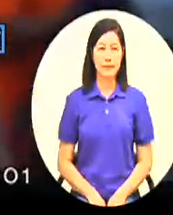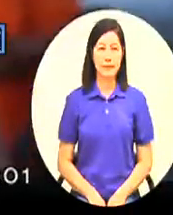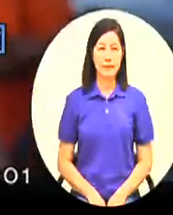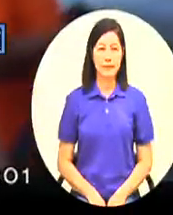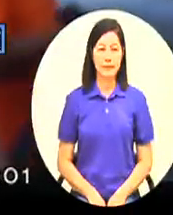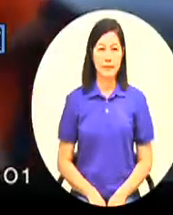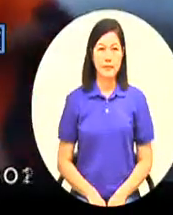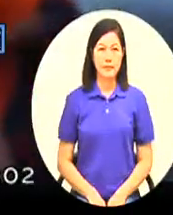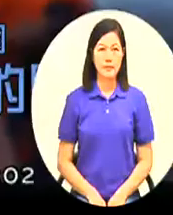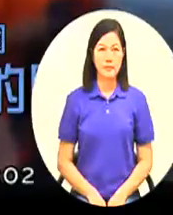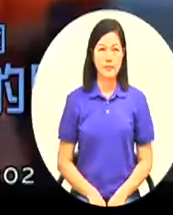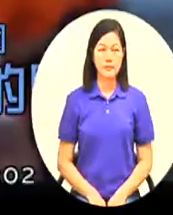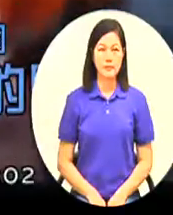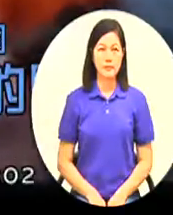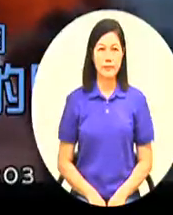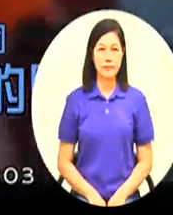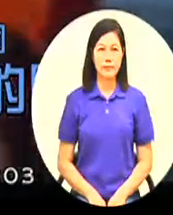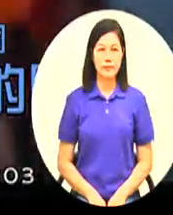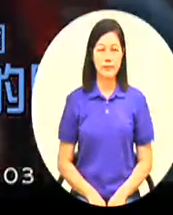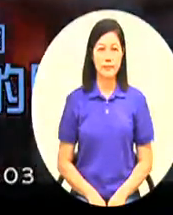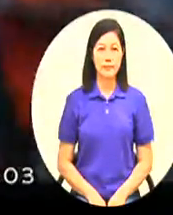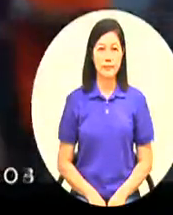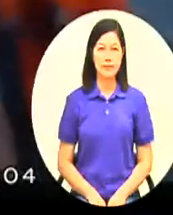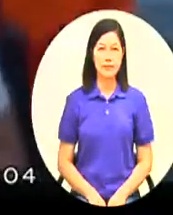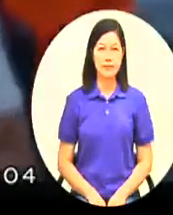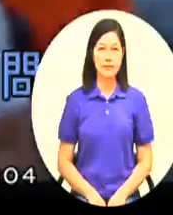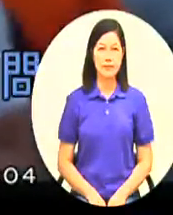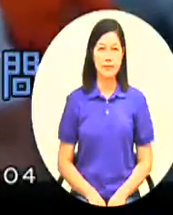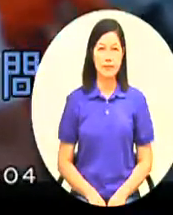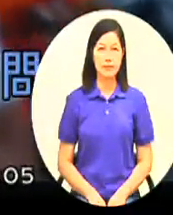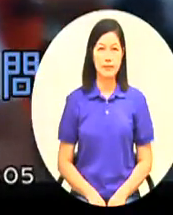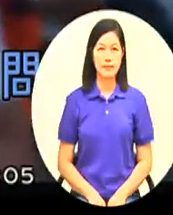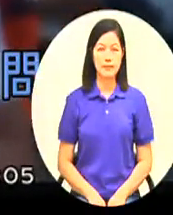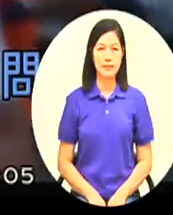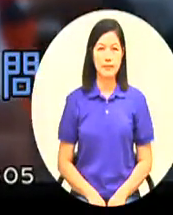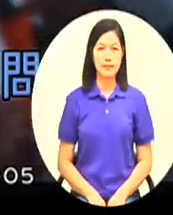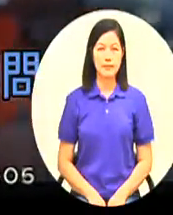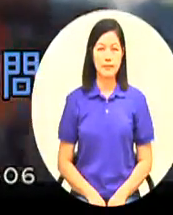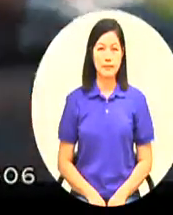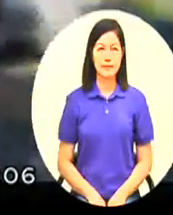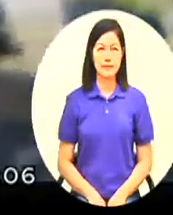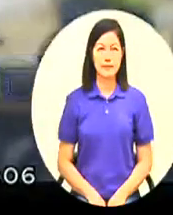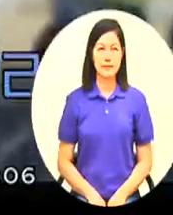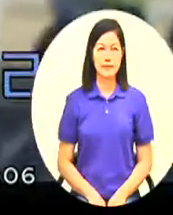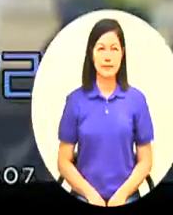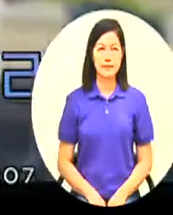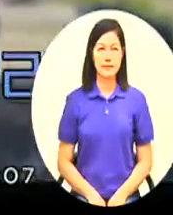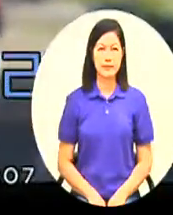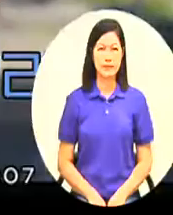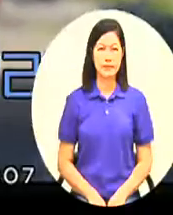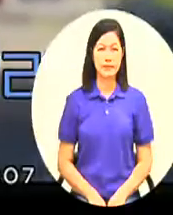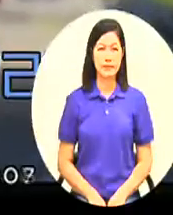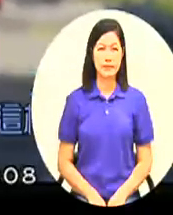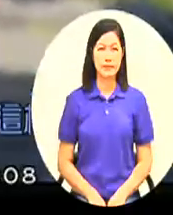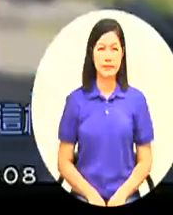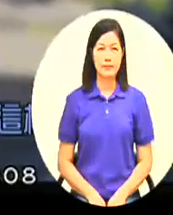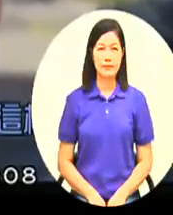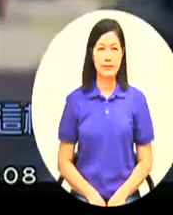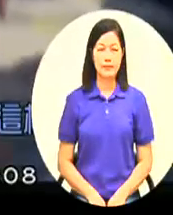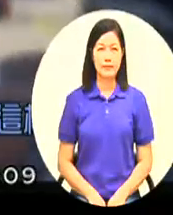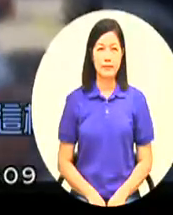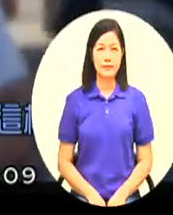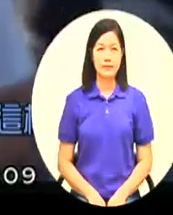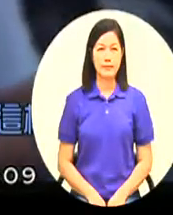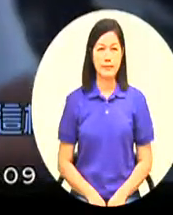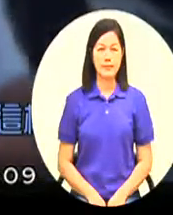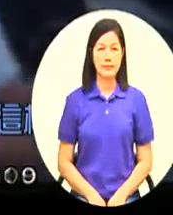这个部分没有一个违法或者是违规的问题，就是说大家一个互相一个公德心的问题。 没有，我知道。 啊，这个是约束自己的。那跟我那请问我